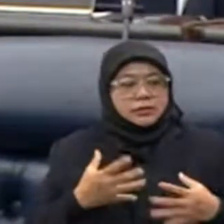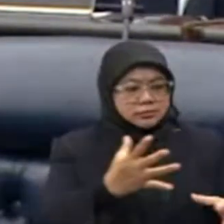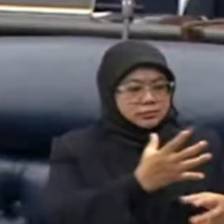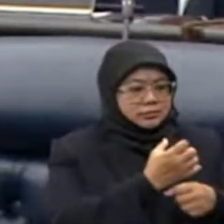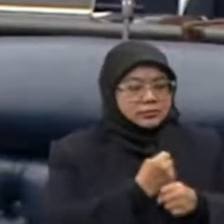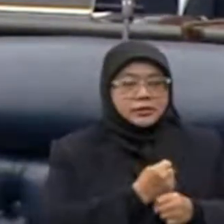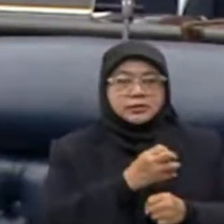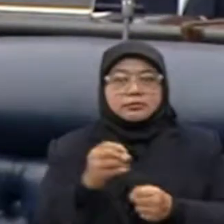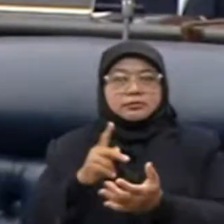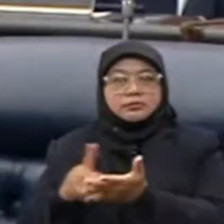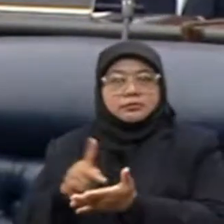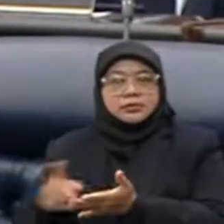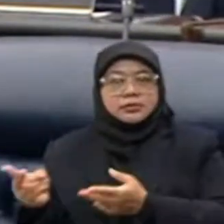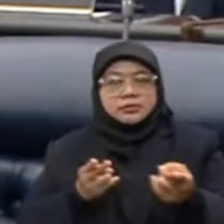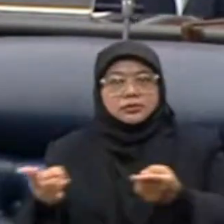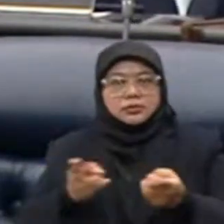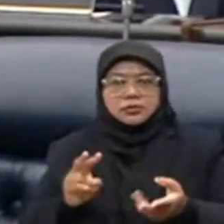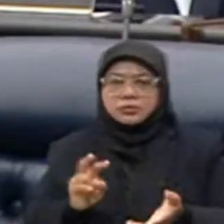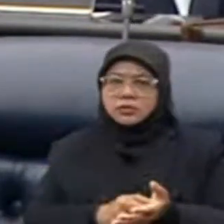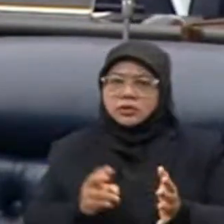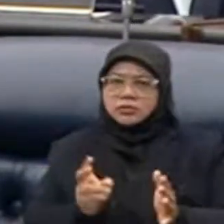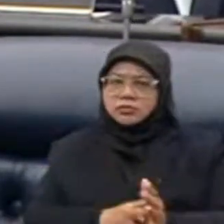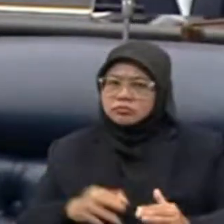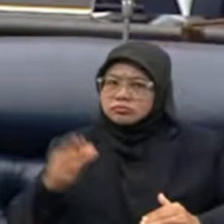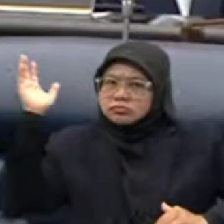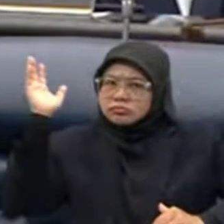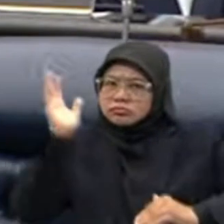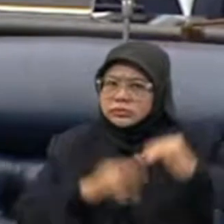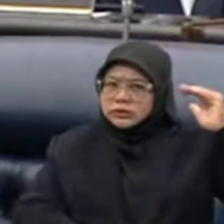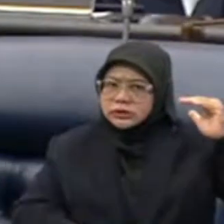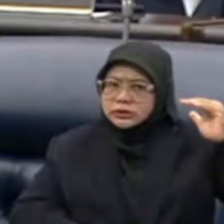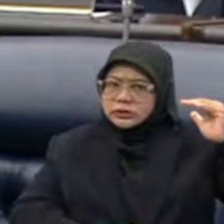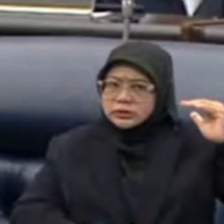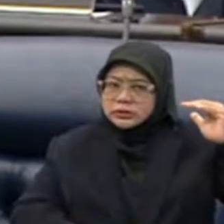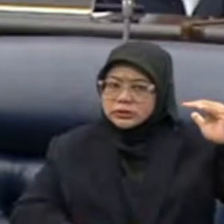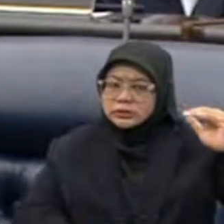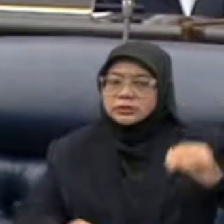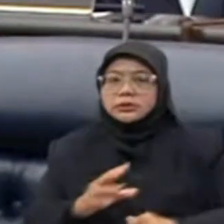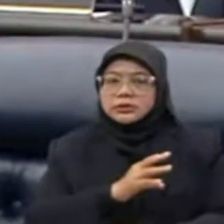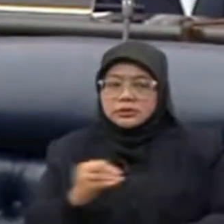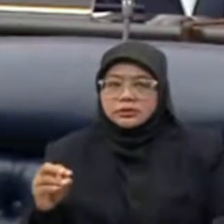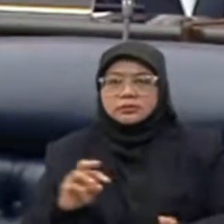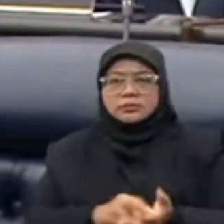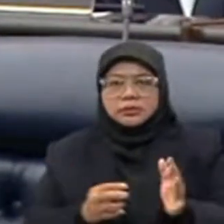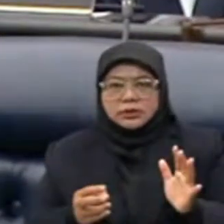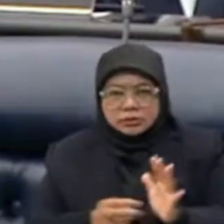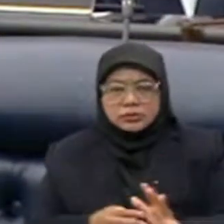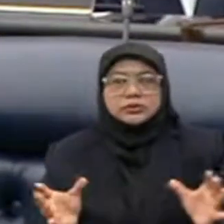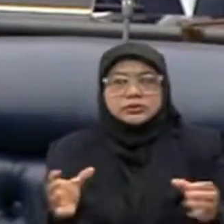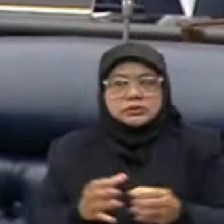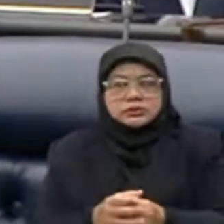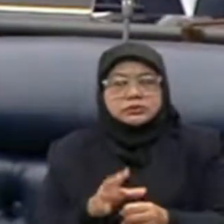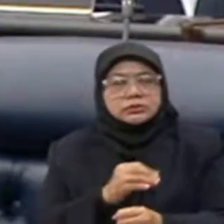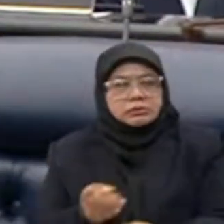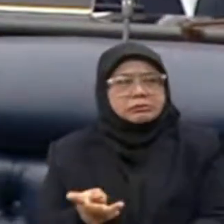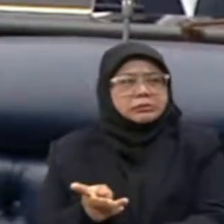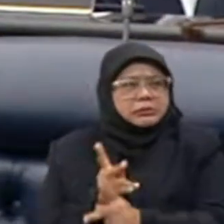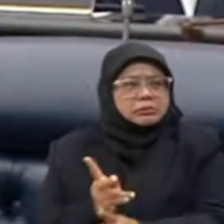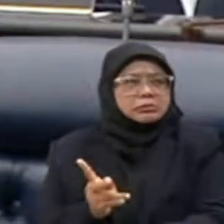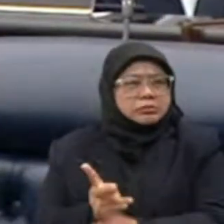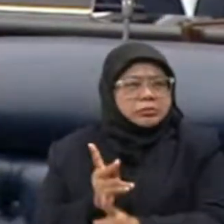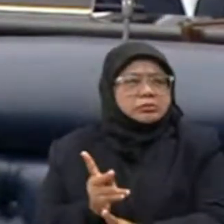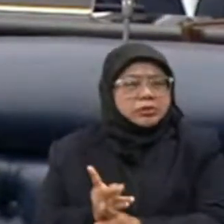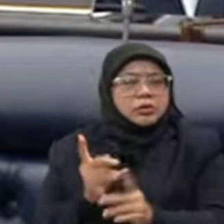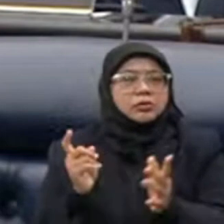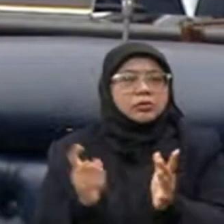dan belanjaan pengurus terlalu kecil jadi bila kecil dan kita terus meminjam dan hutang